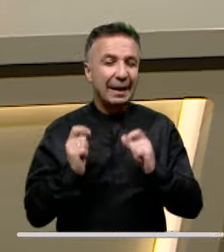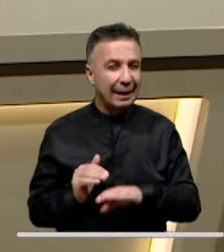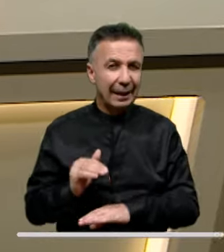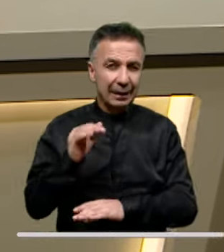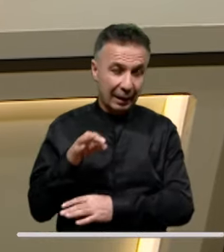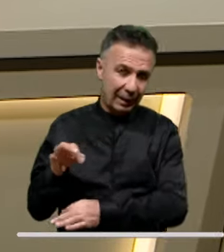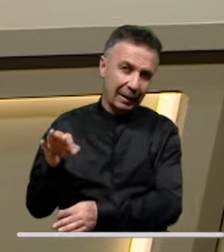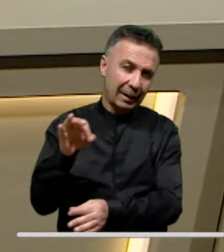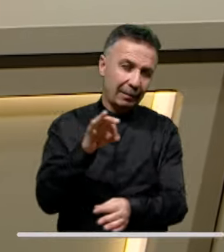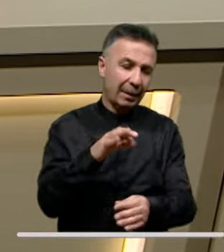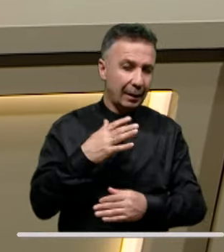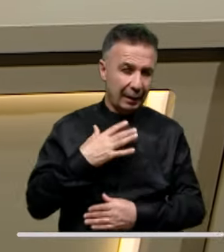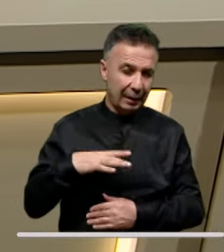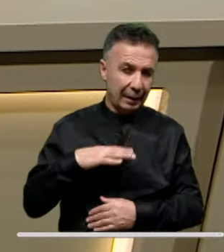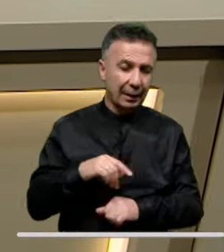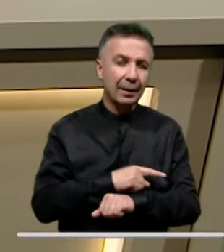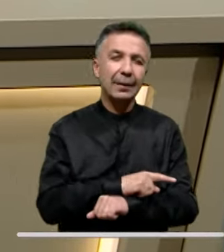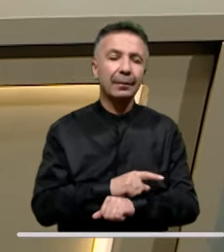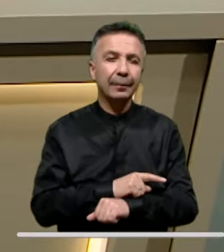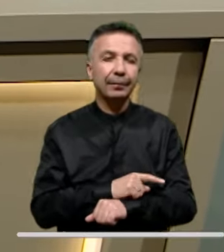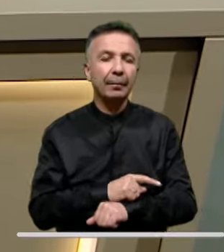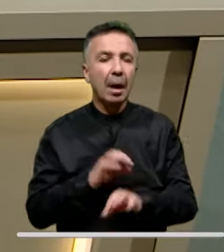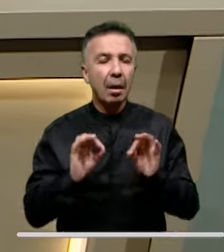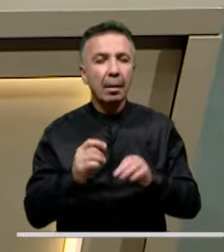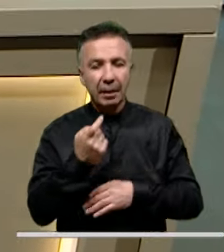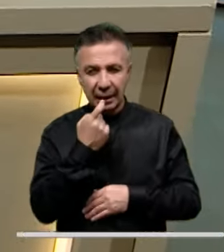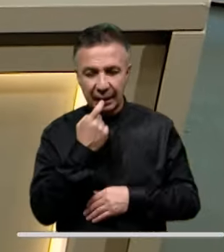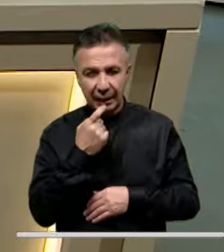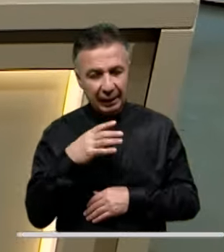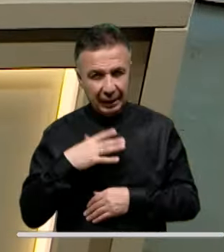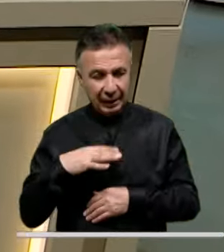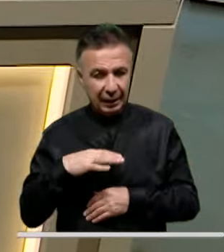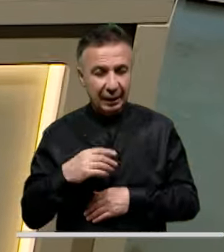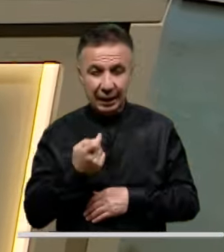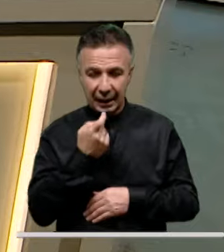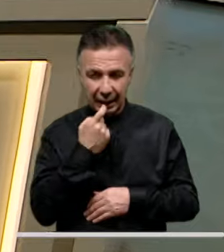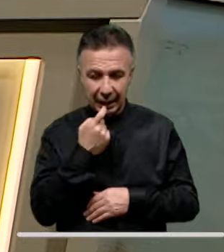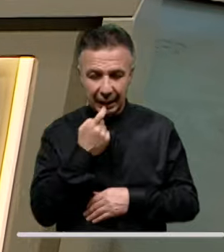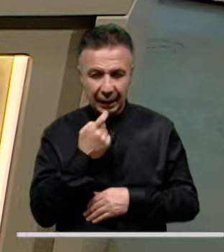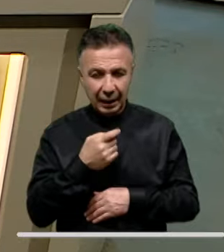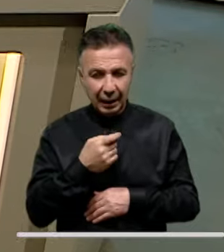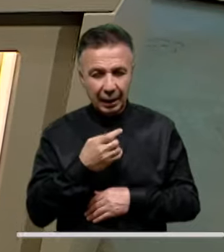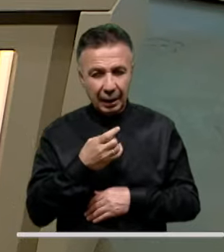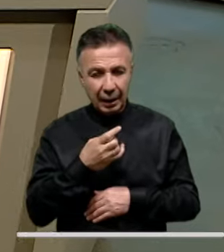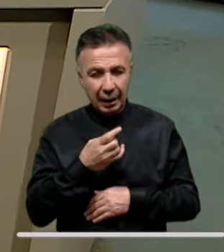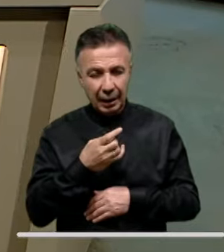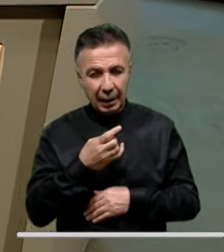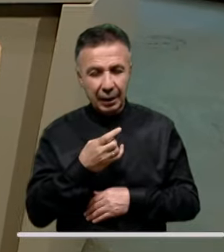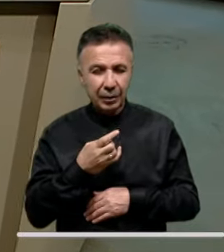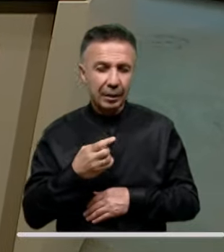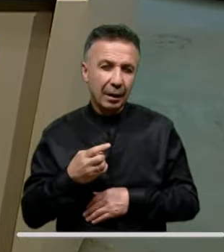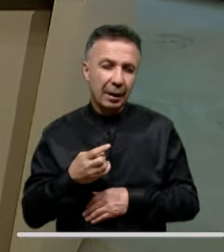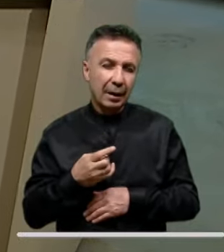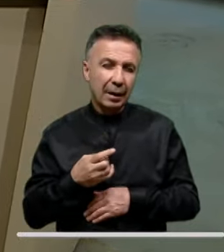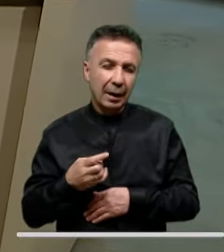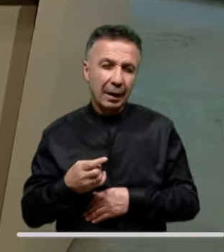bile istedikleri zaman her sene ya da istedikleri sene hac yapamıyorlar. Yani burada